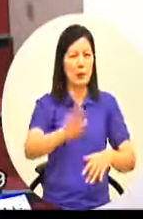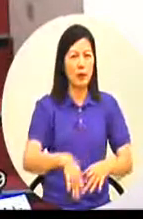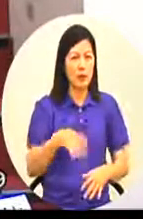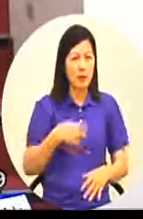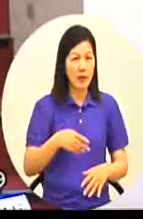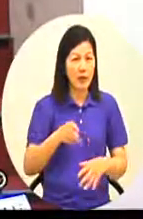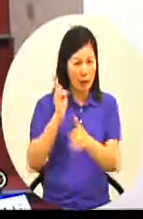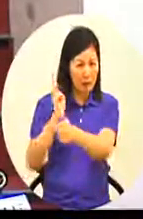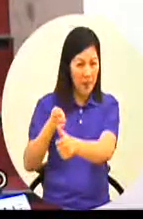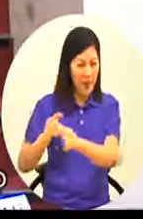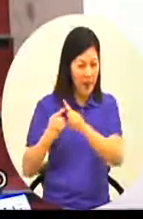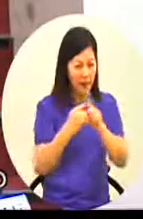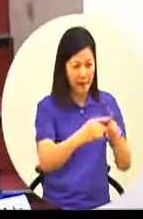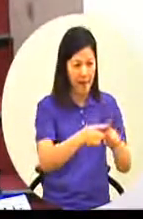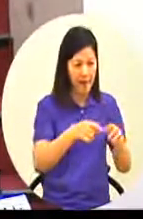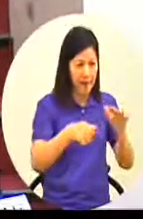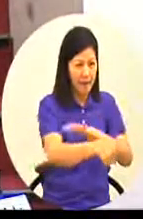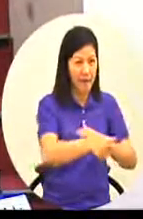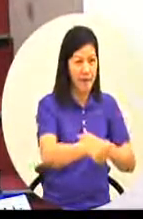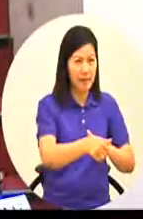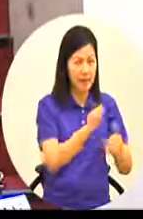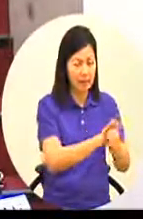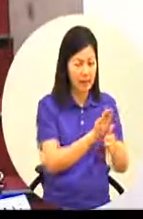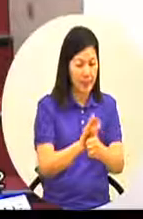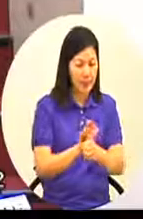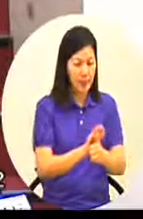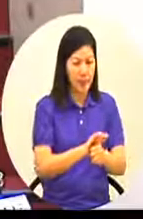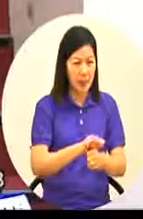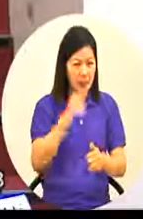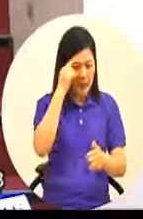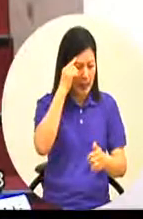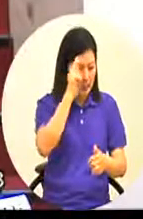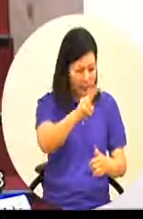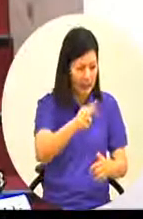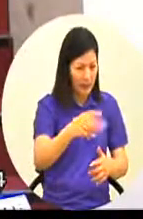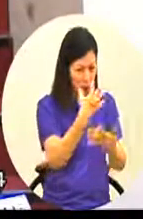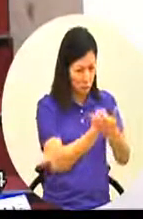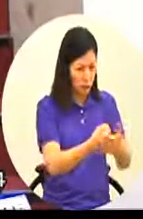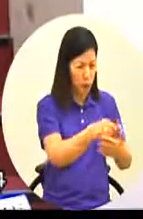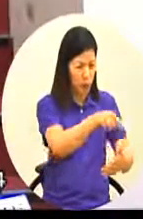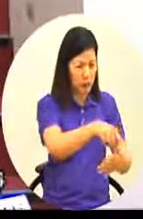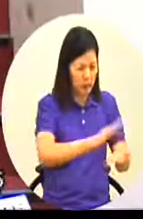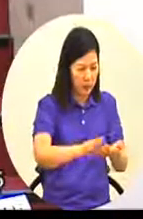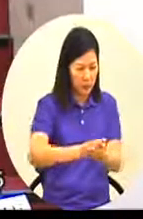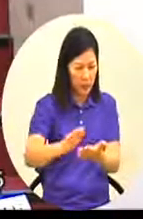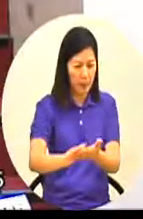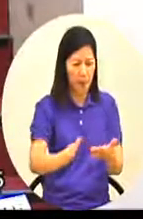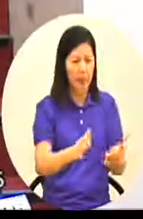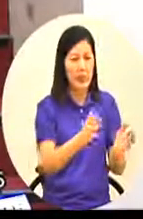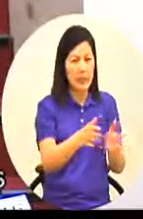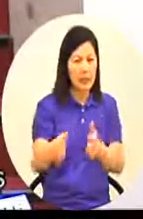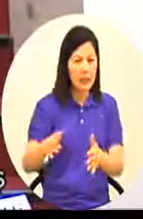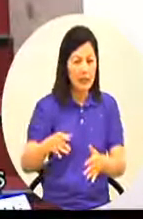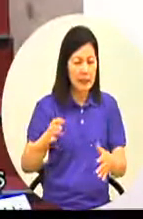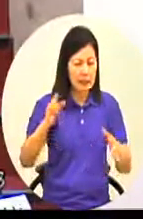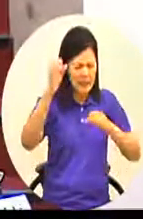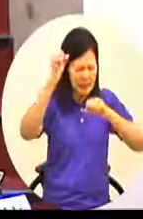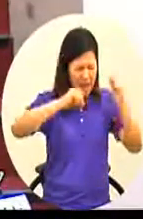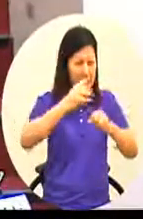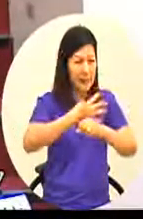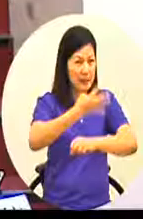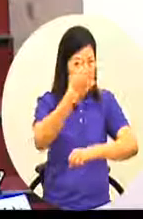入去，我包括冬日，我两天我拢会拢伫遐。我伫底下穿到下仔啊四点，甲所有的部